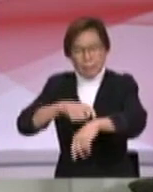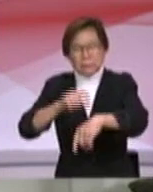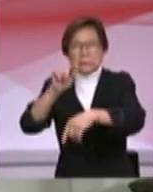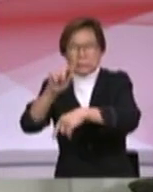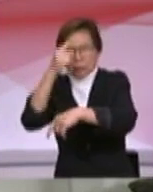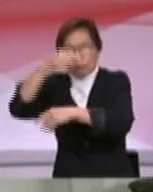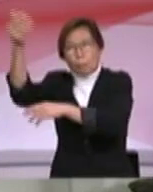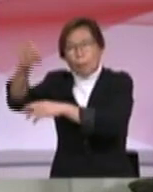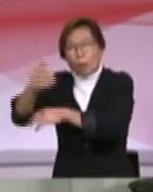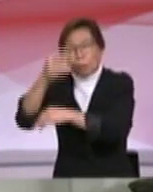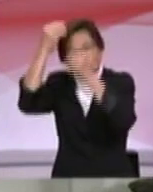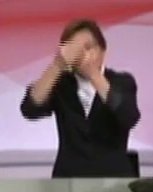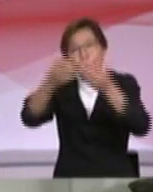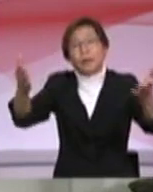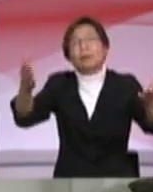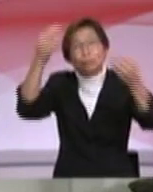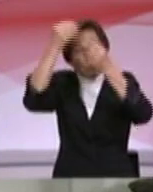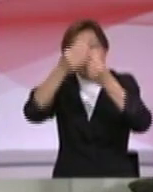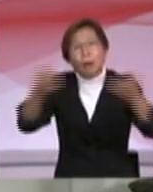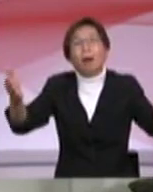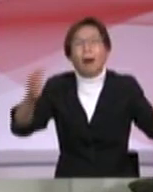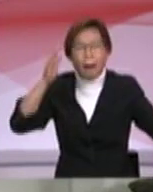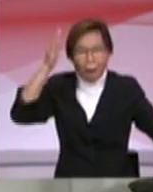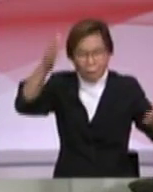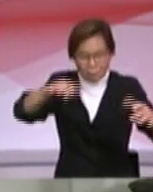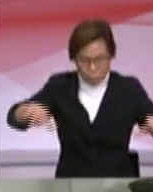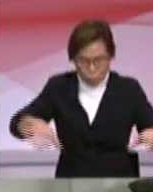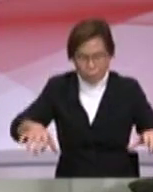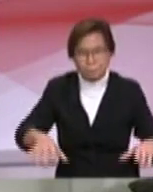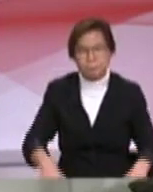masa terdekat bagi memaklumkan tindakan yang akan dilaksanakan.